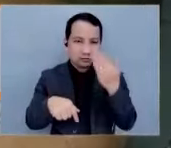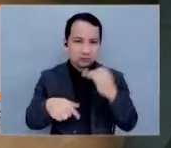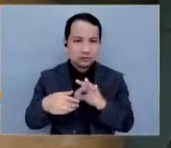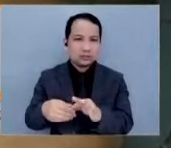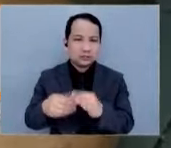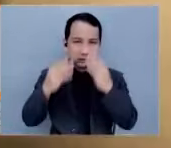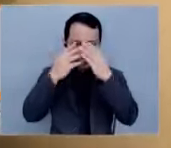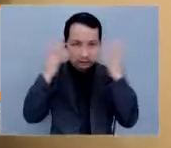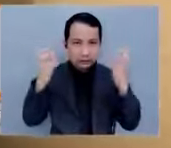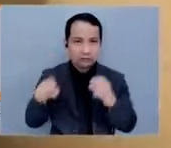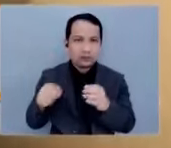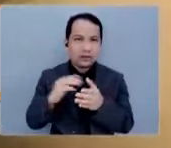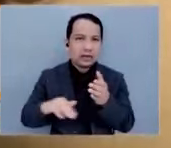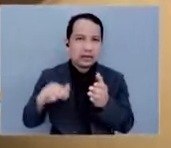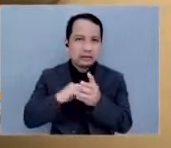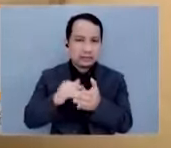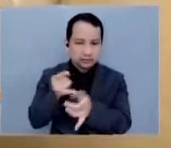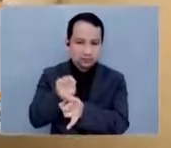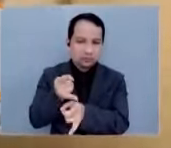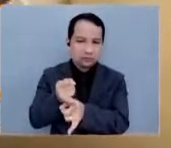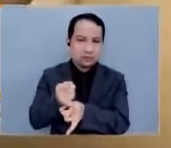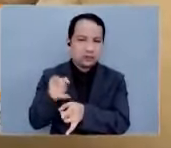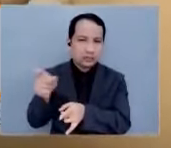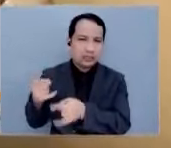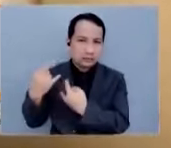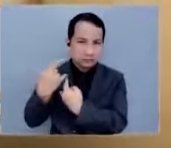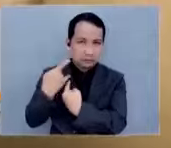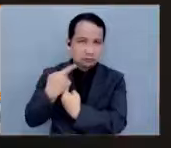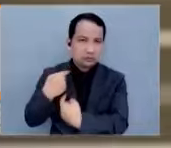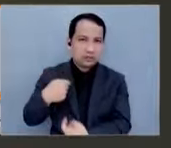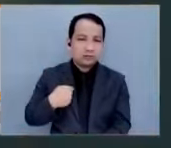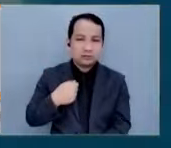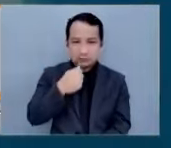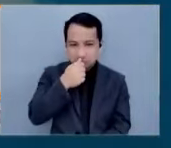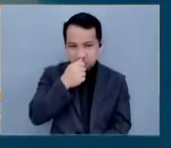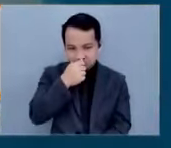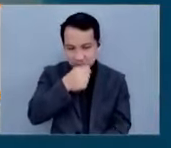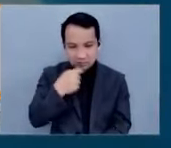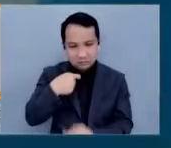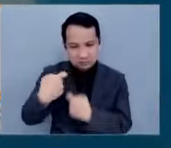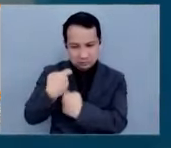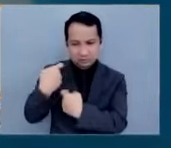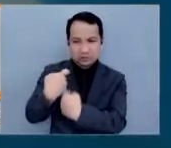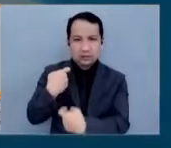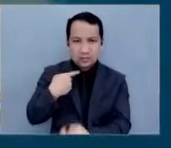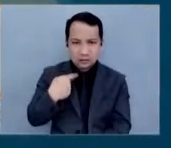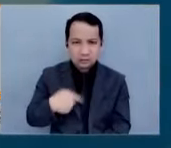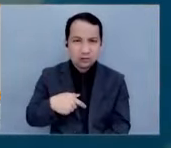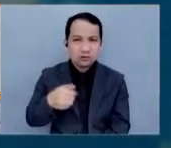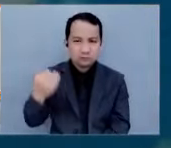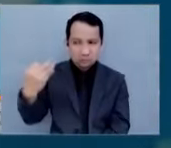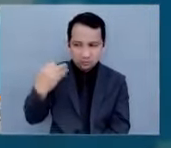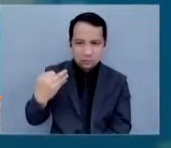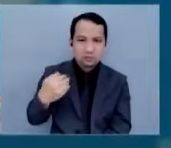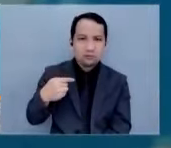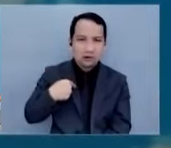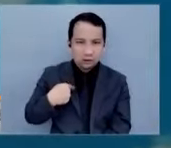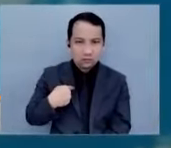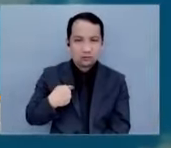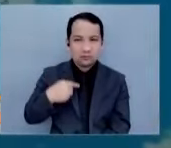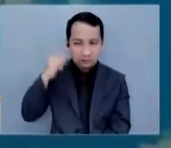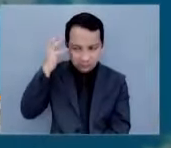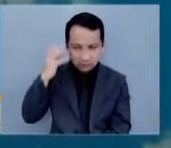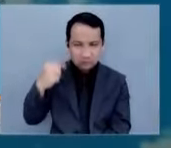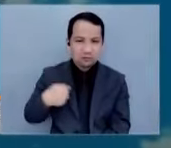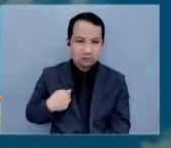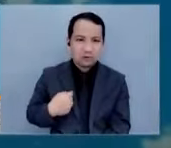sa paulit-ulit na pambubuli sa kanya ng biktima. Lagi na ako inasar, tapos mumurahin ako, gago, p***o, isang baliw.